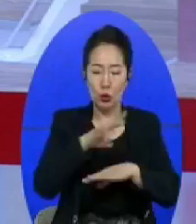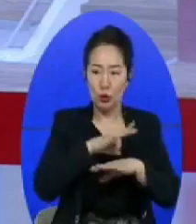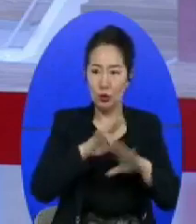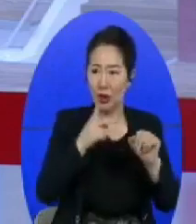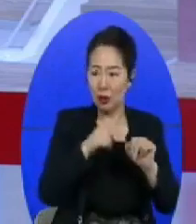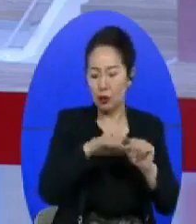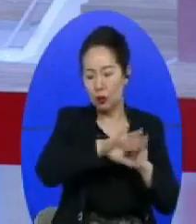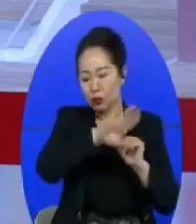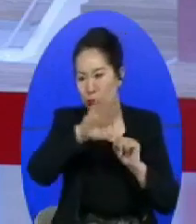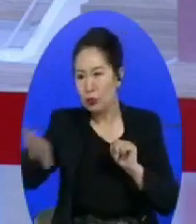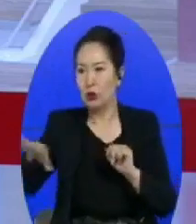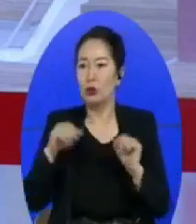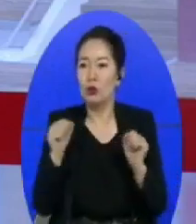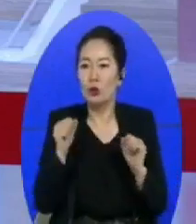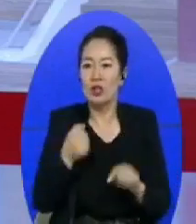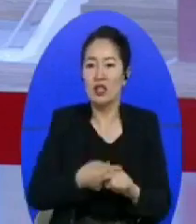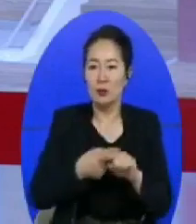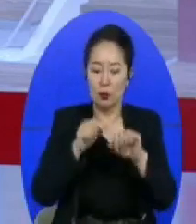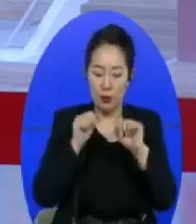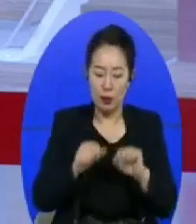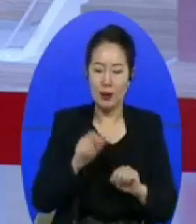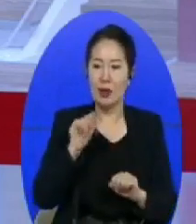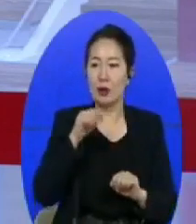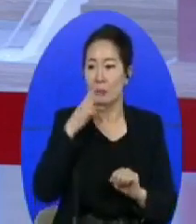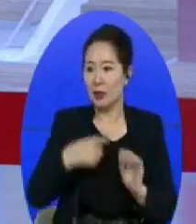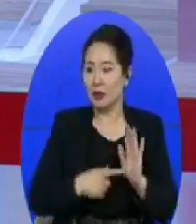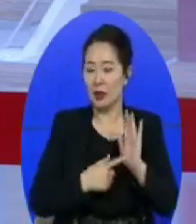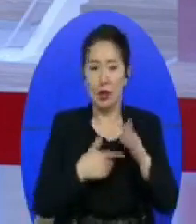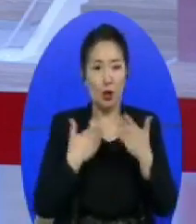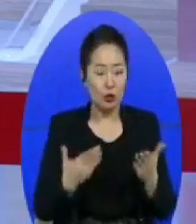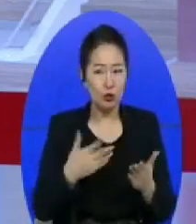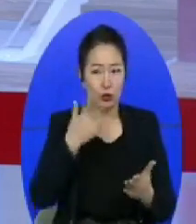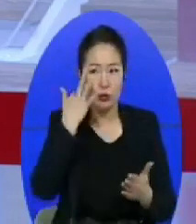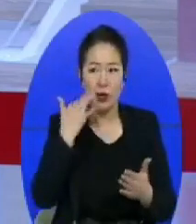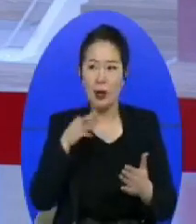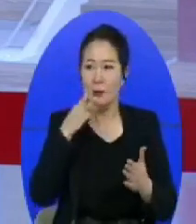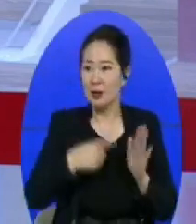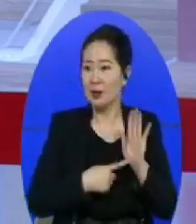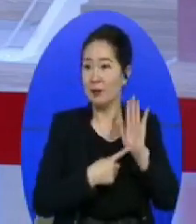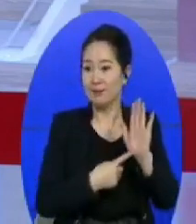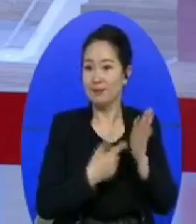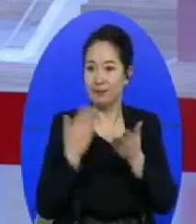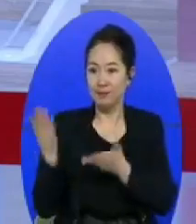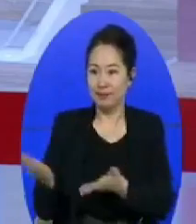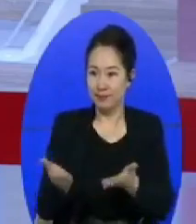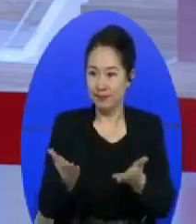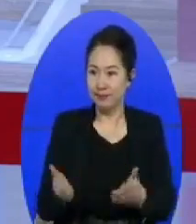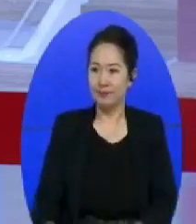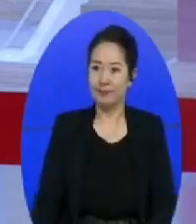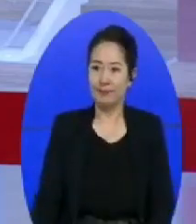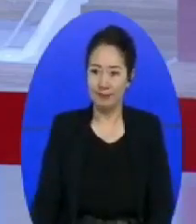цаашдаа ихэнх нутгаар хөтлөрнө гэж цагуурийн байгууллагаас мэдээлж байна. Одоо ойрын өдрүүдийн цагаарыг мэдээг танилцуулъя.